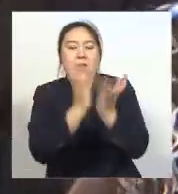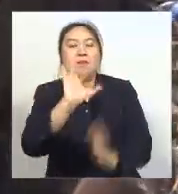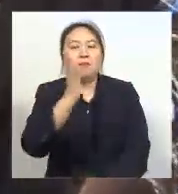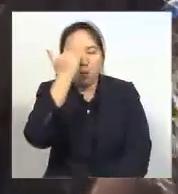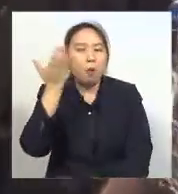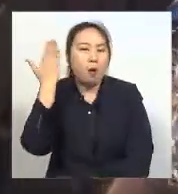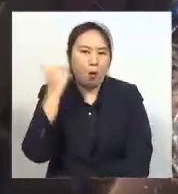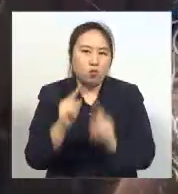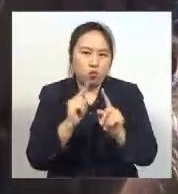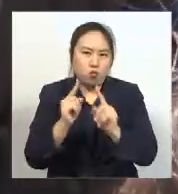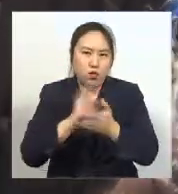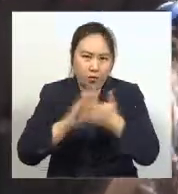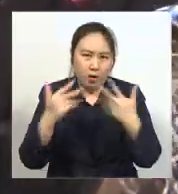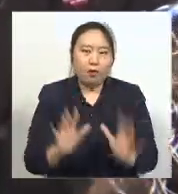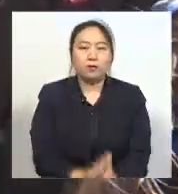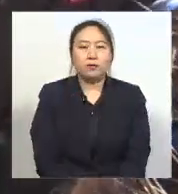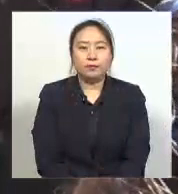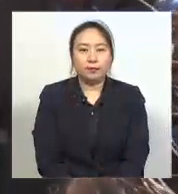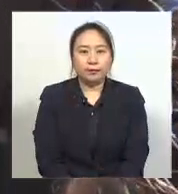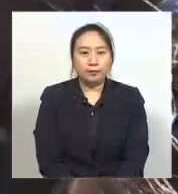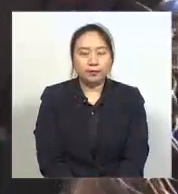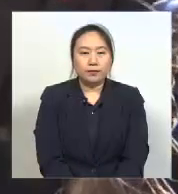พูดคุยกันอยู่แล้วครับ